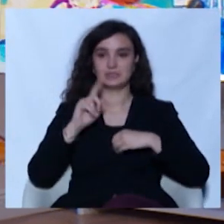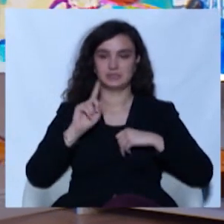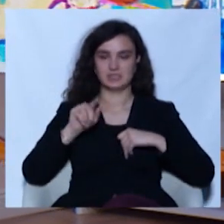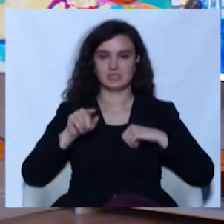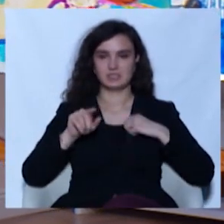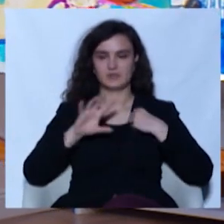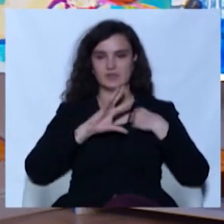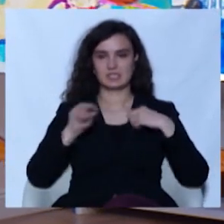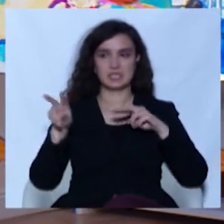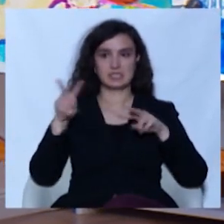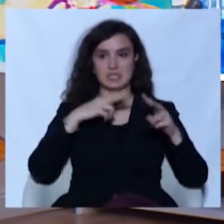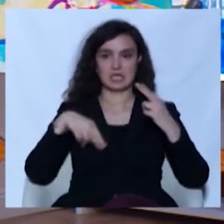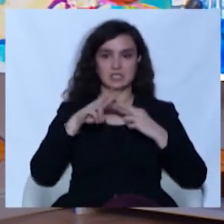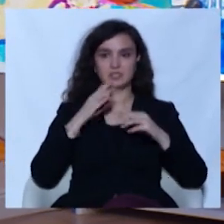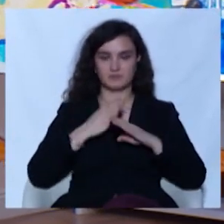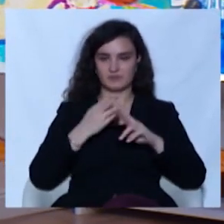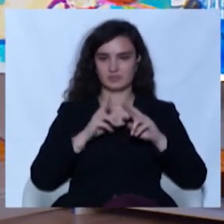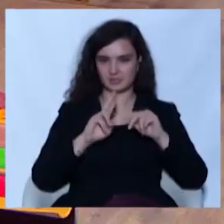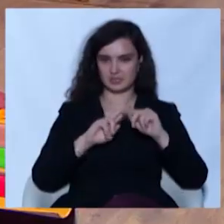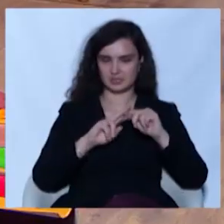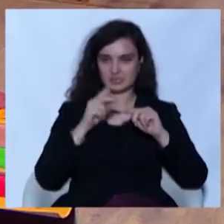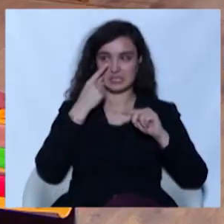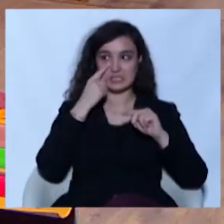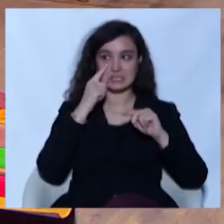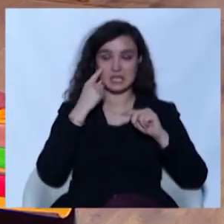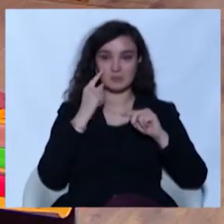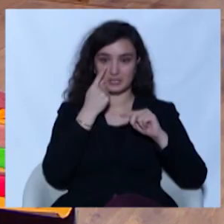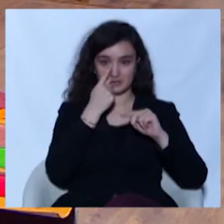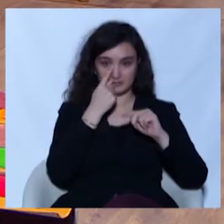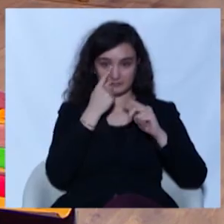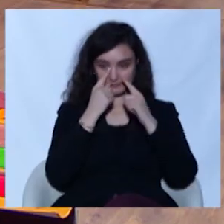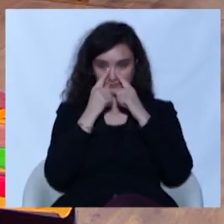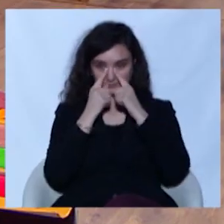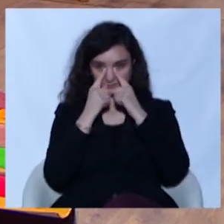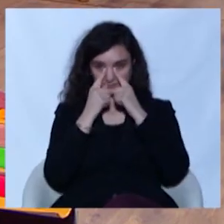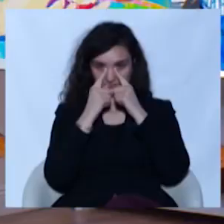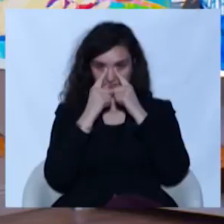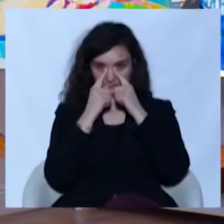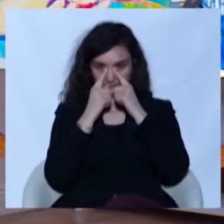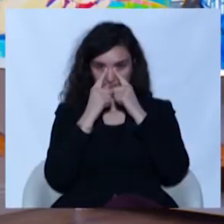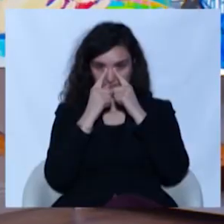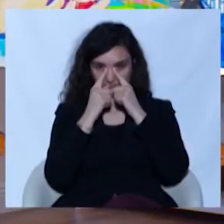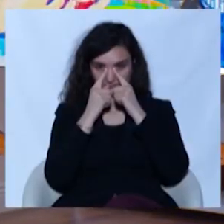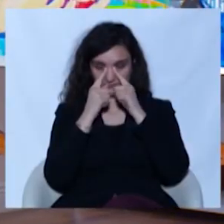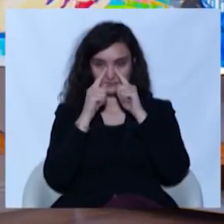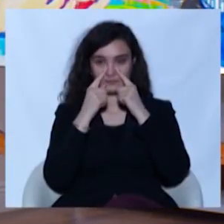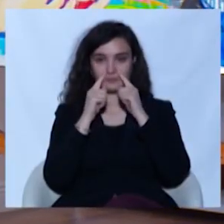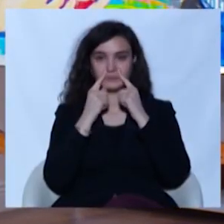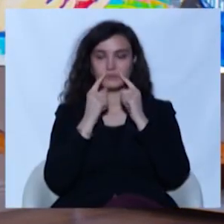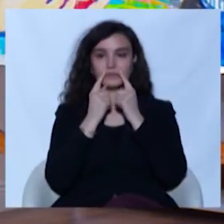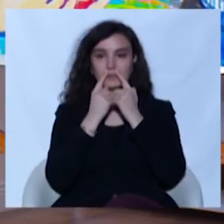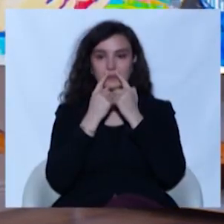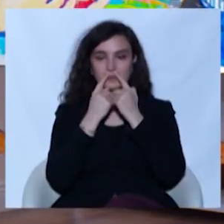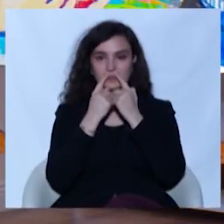რაც ყოველას ერთნაირად ხო, ეს არის საცრემლე. Აი ეს ნაწილი, ნახეთ, აი ეს არის საცრემლე და ცხვირის ნესტო